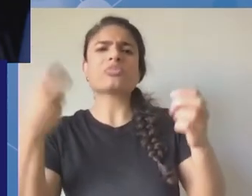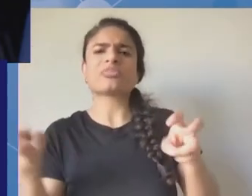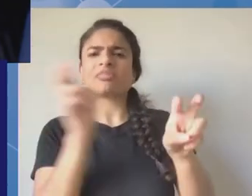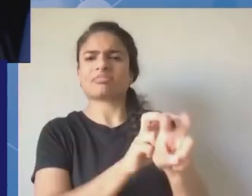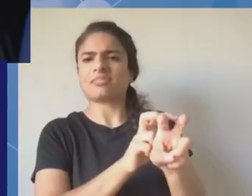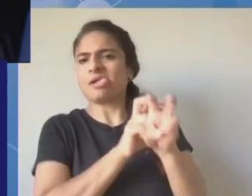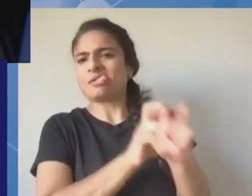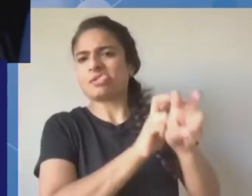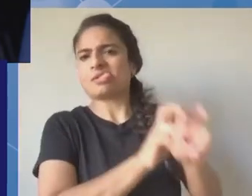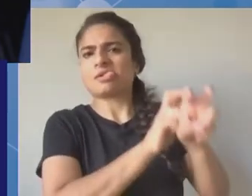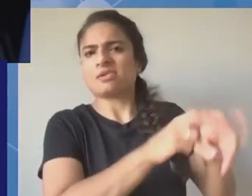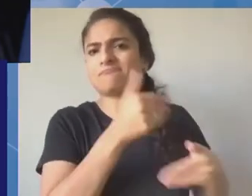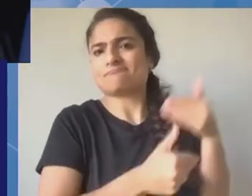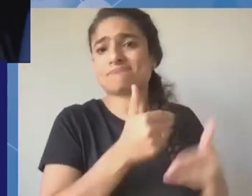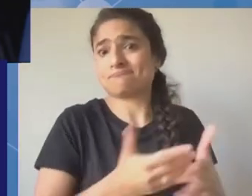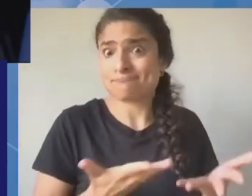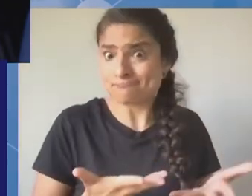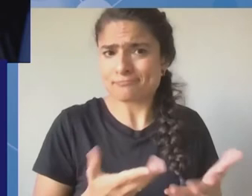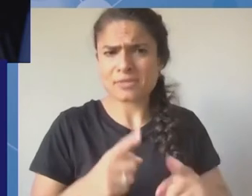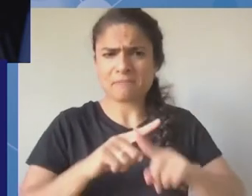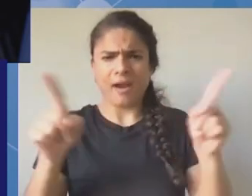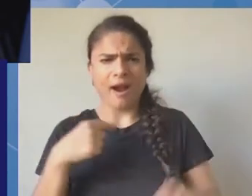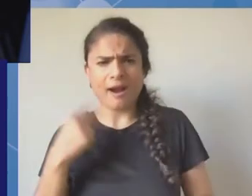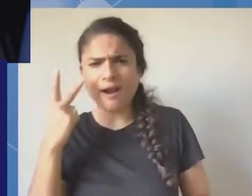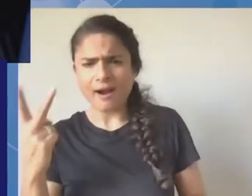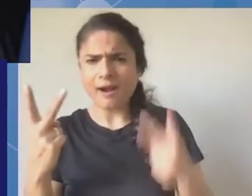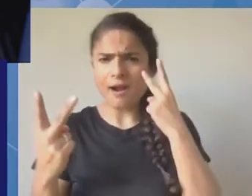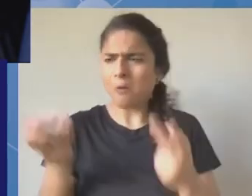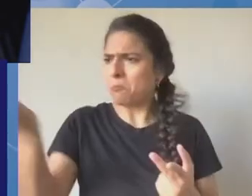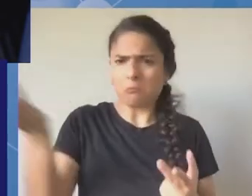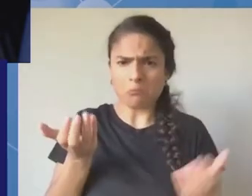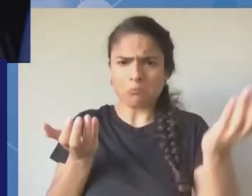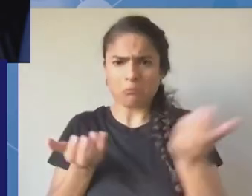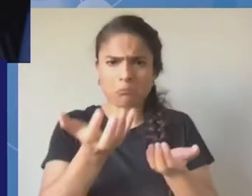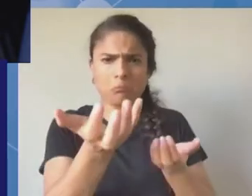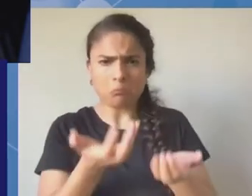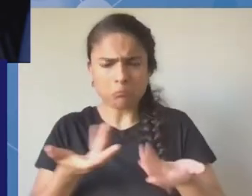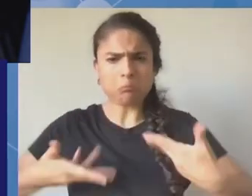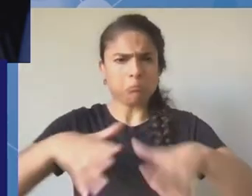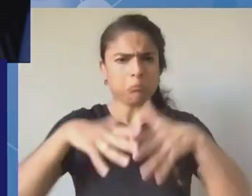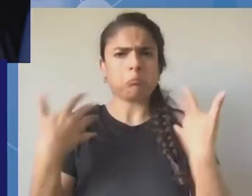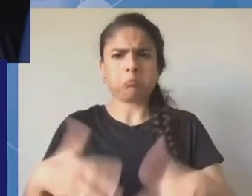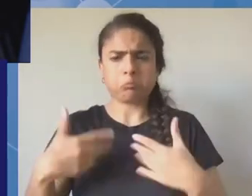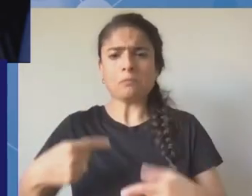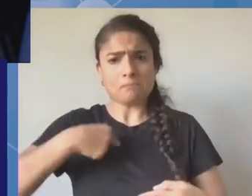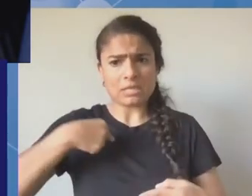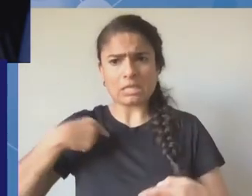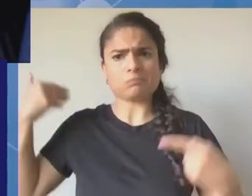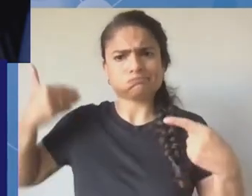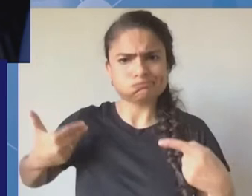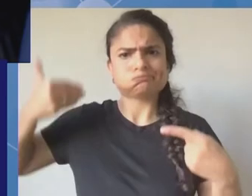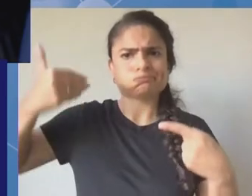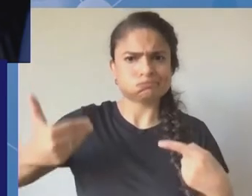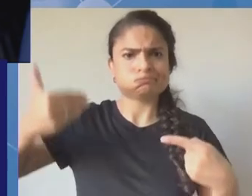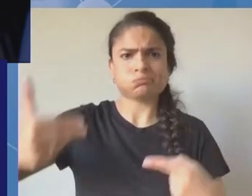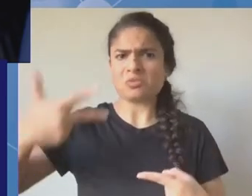我要所讲的肯定是已经提出过的这个东西。我们也注意到了在这个互联网